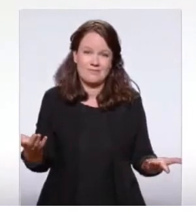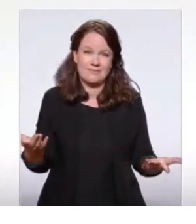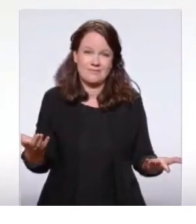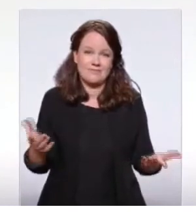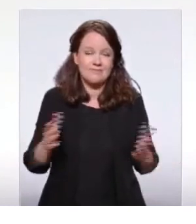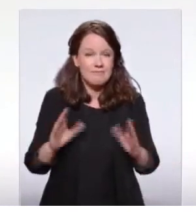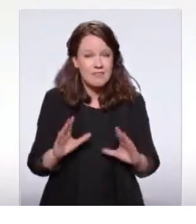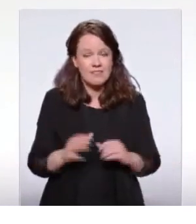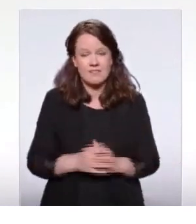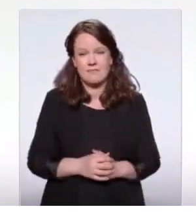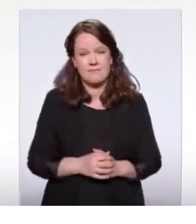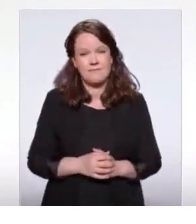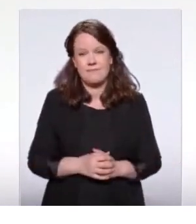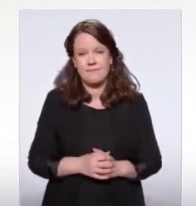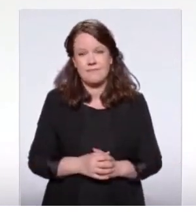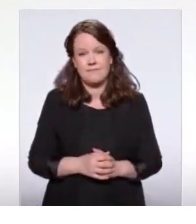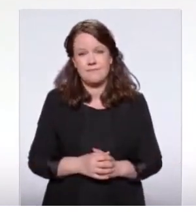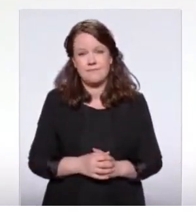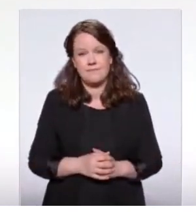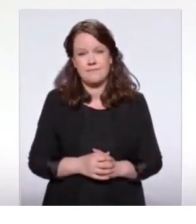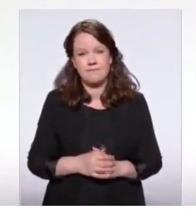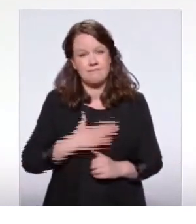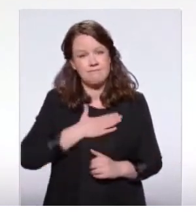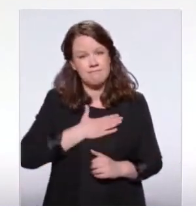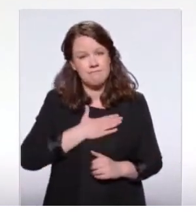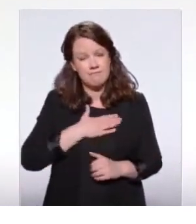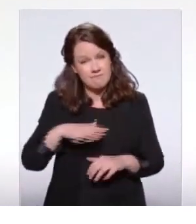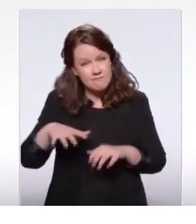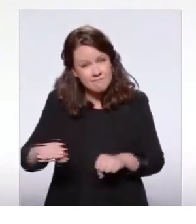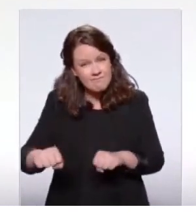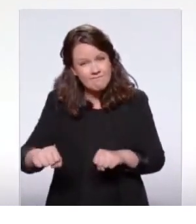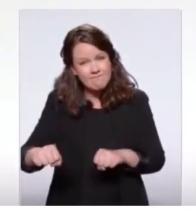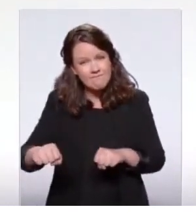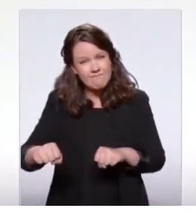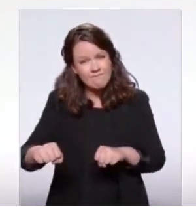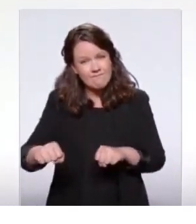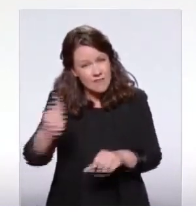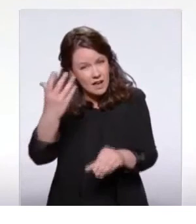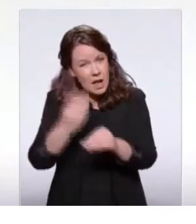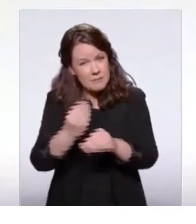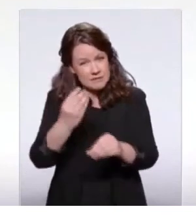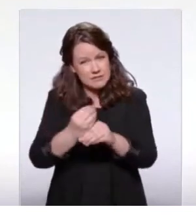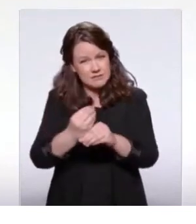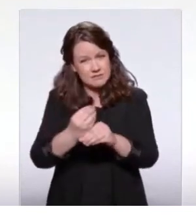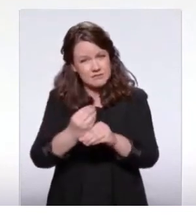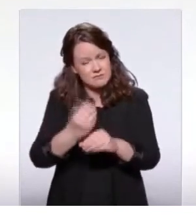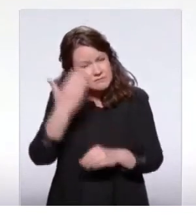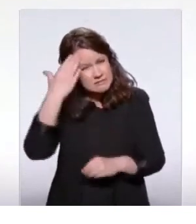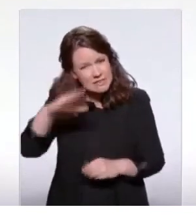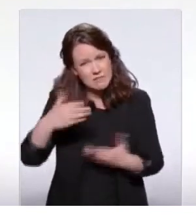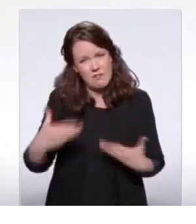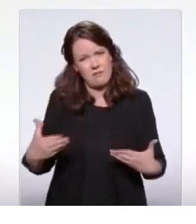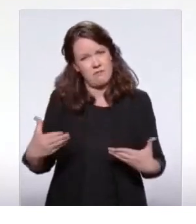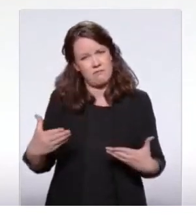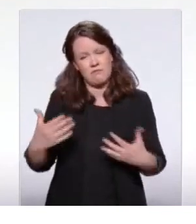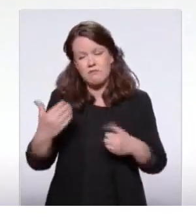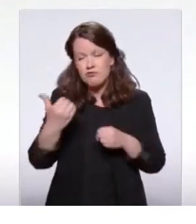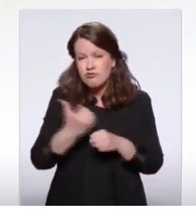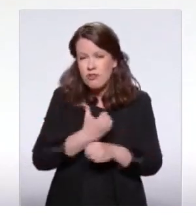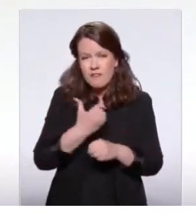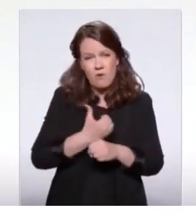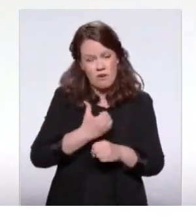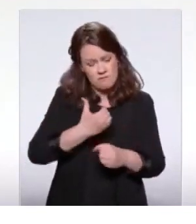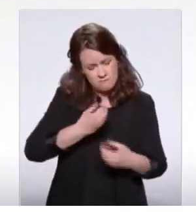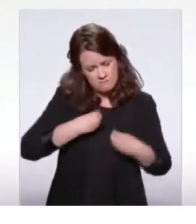Mais je sais une chose, nous avons tenu, nous avons appris et nous nous sommes à chaque fois